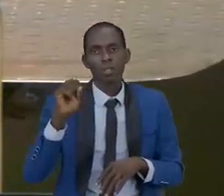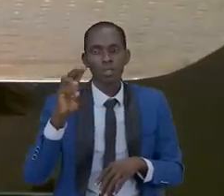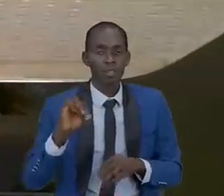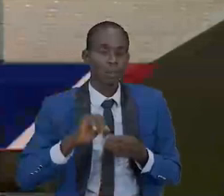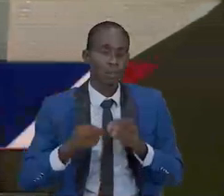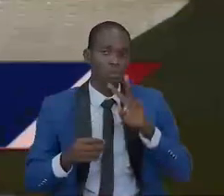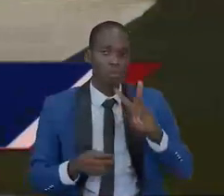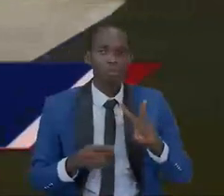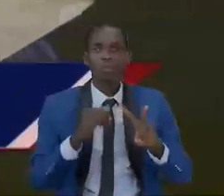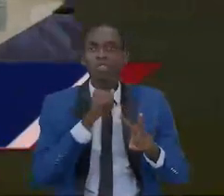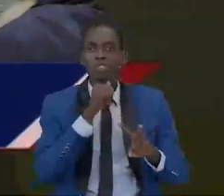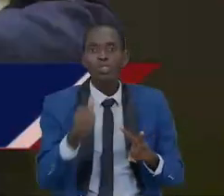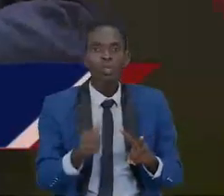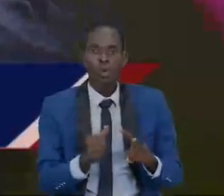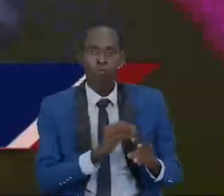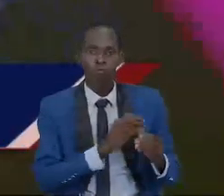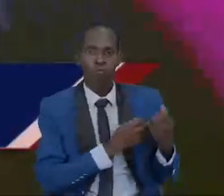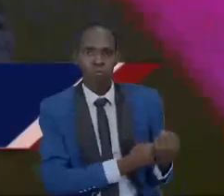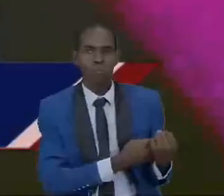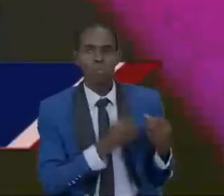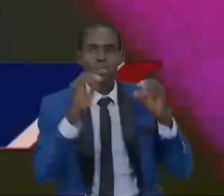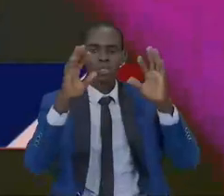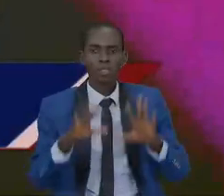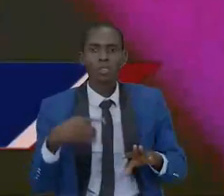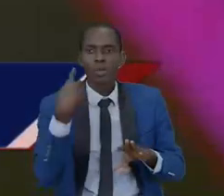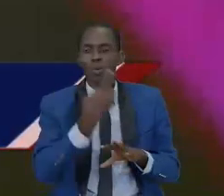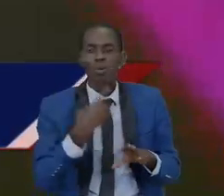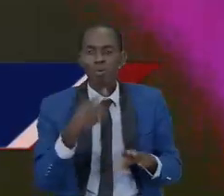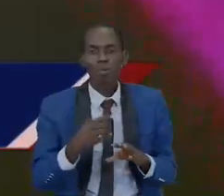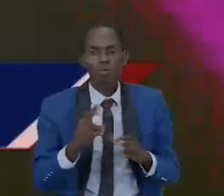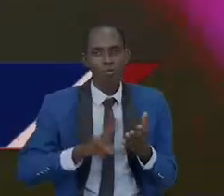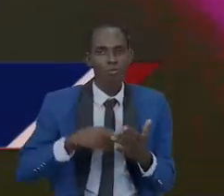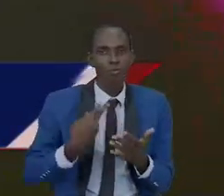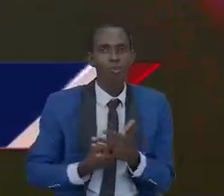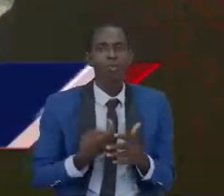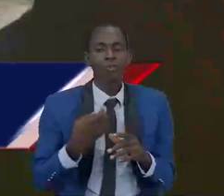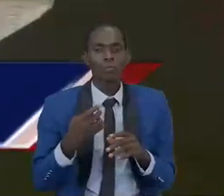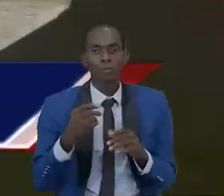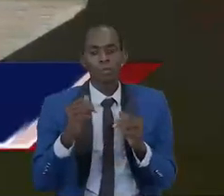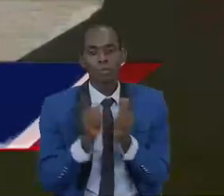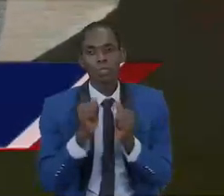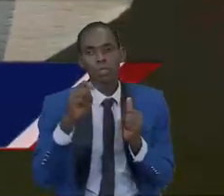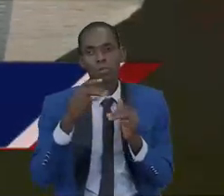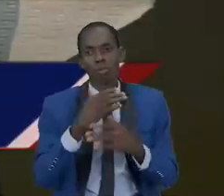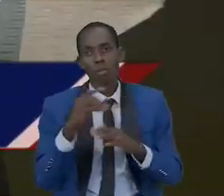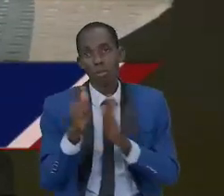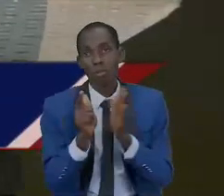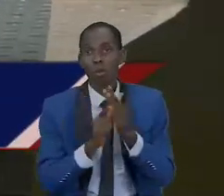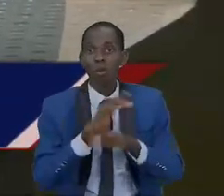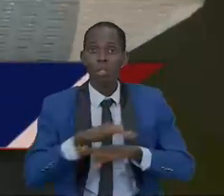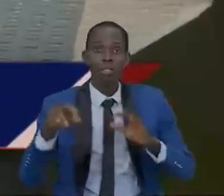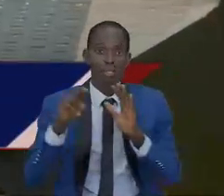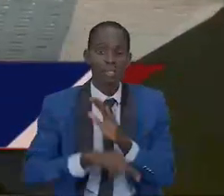le légalisme deuxième élément des enseignants incorrigibles qui cultivent l'énergie et le